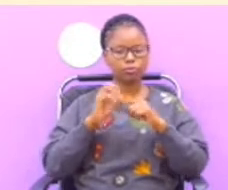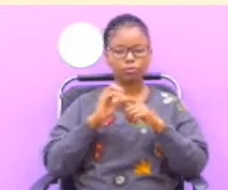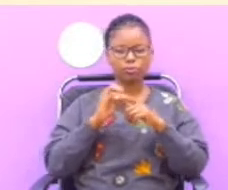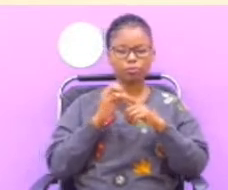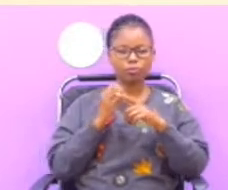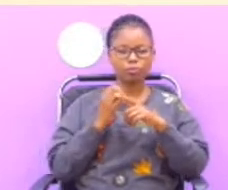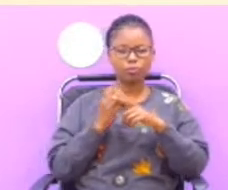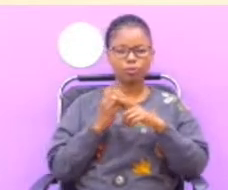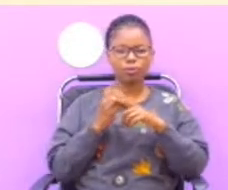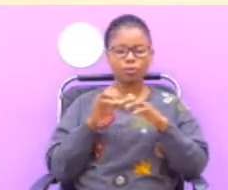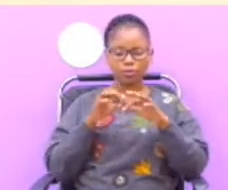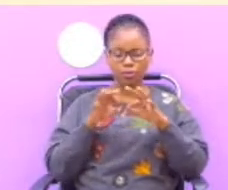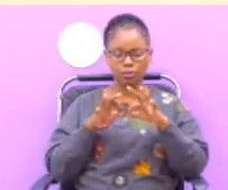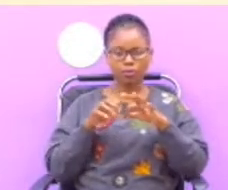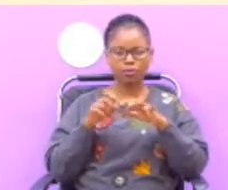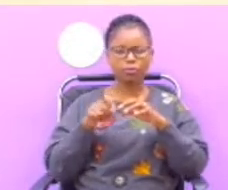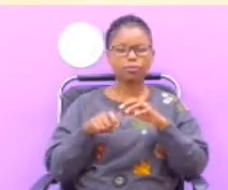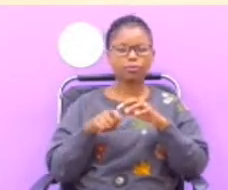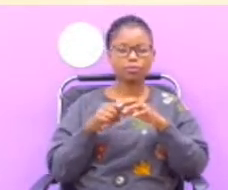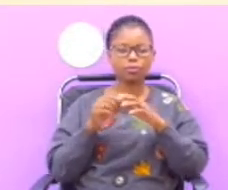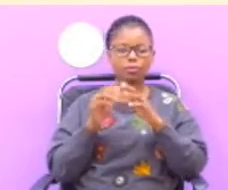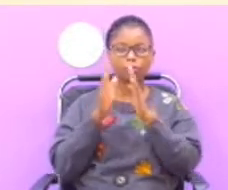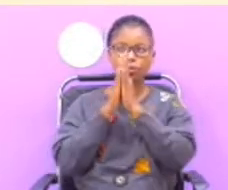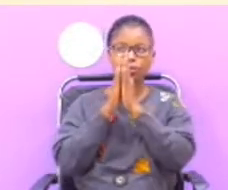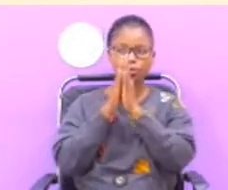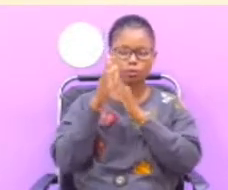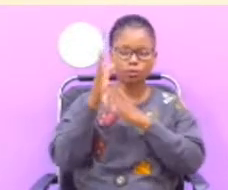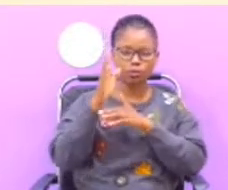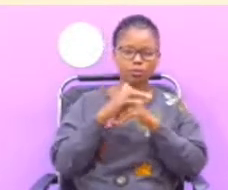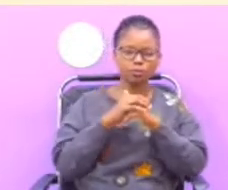nĩ athikagĩrĩrio bwana acibue sana